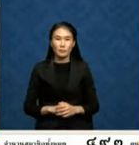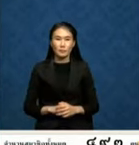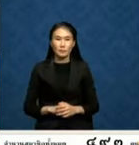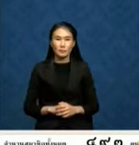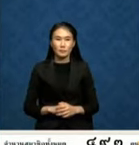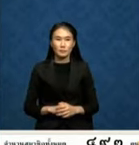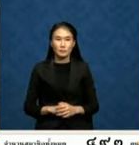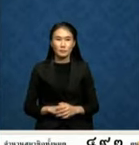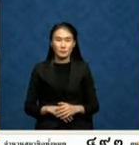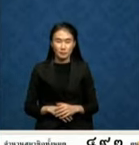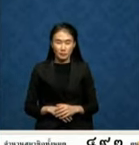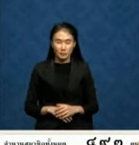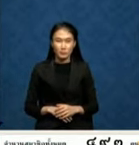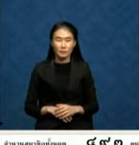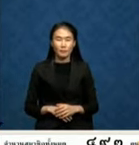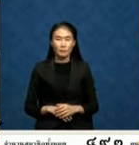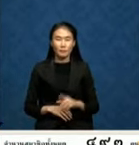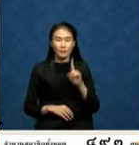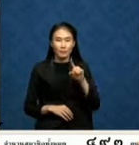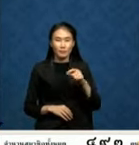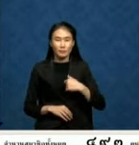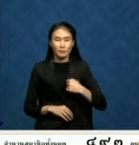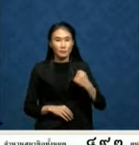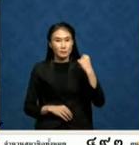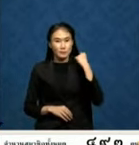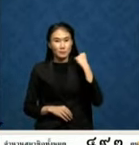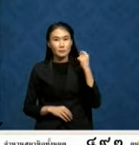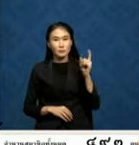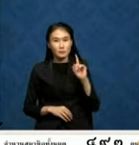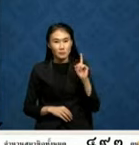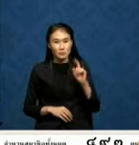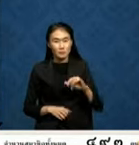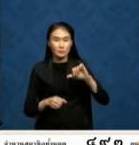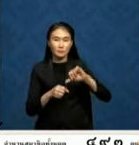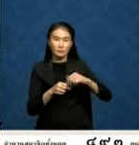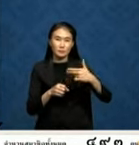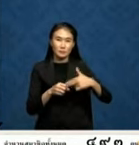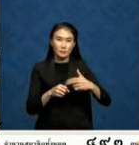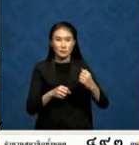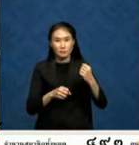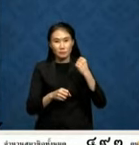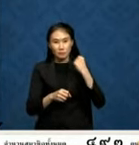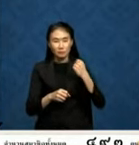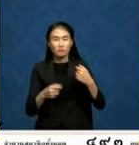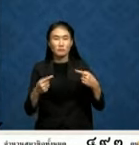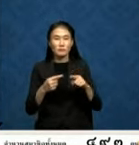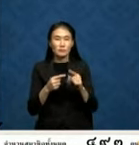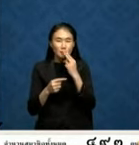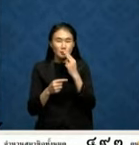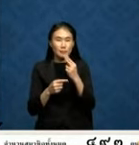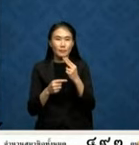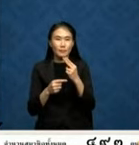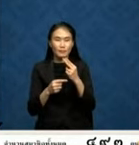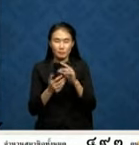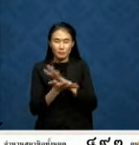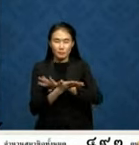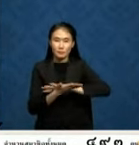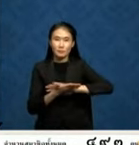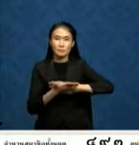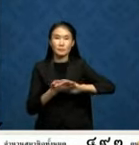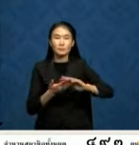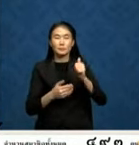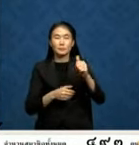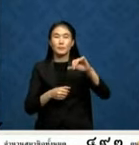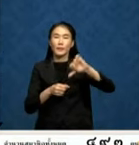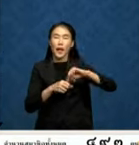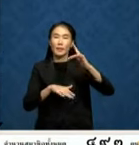การให้เกิดความมั่นคงทางพลังงานนะครับการผลิตด้วยกระแสไฟฟ้าที่มีความมั่นคงแล้วก็มีความสะอาดเนี่ยก๊าซธร